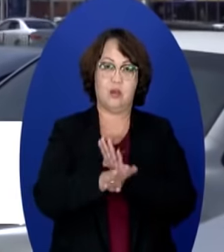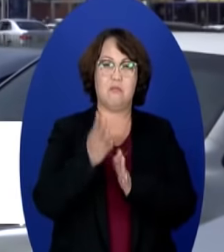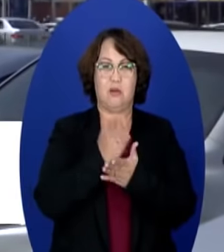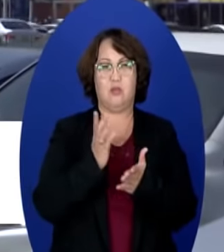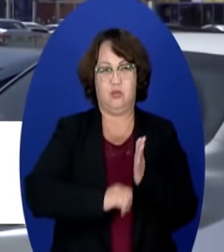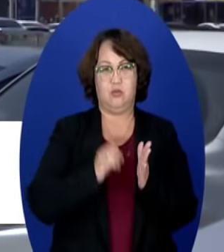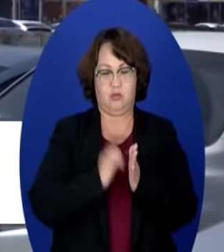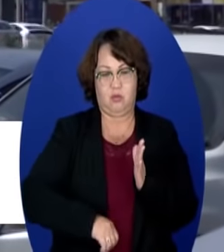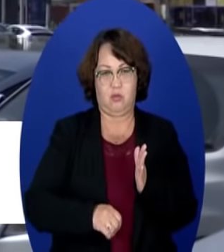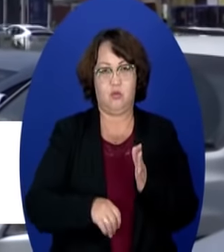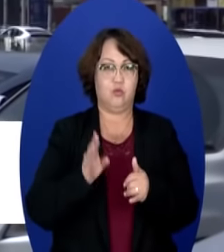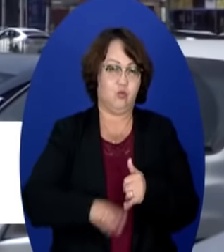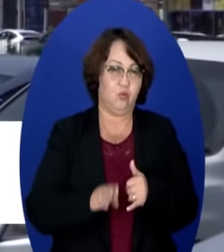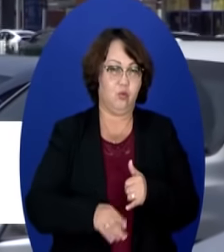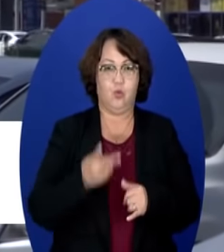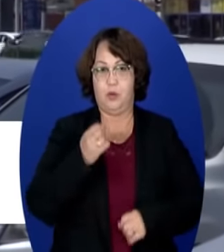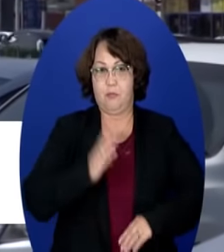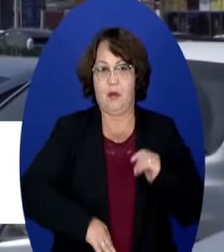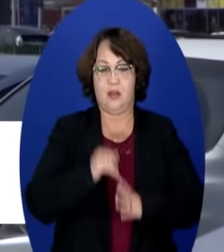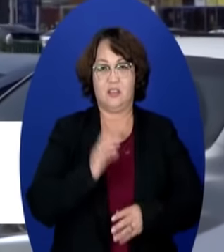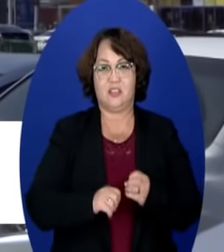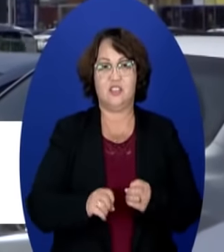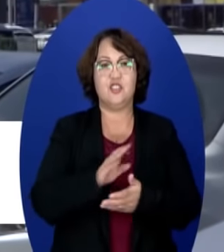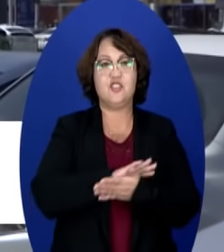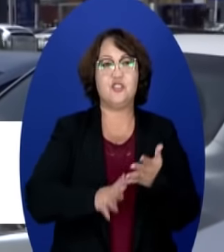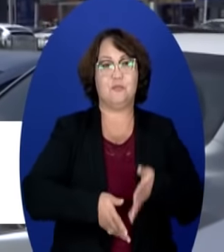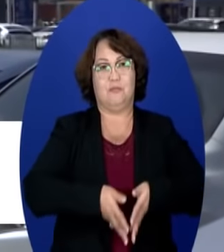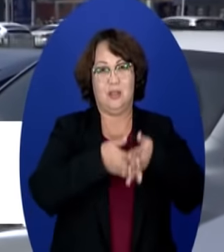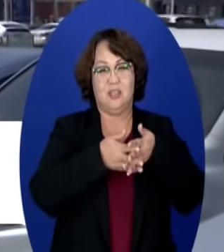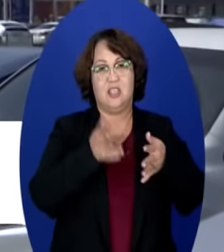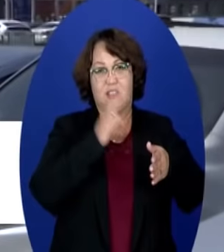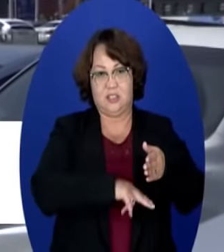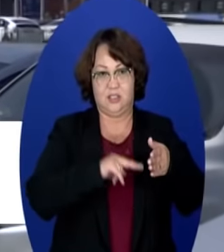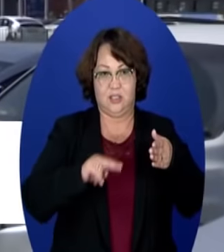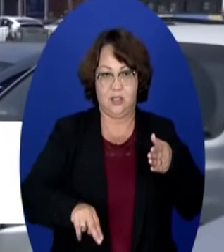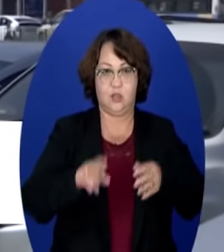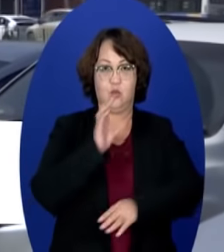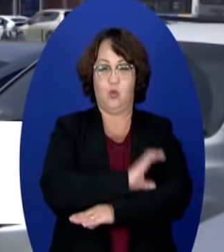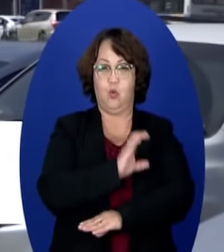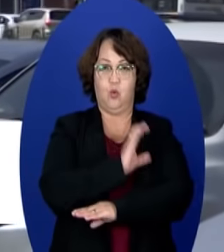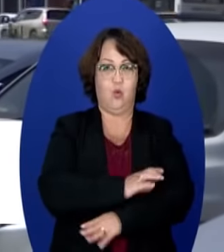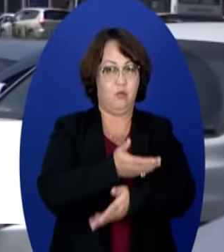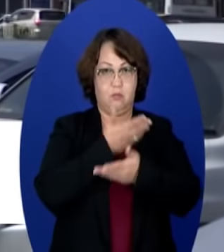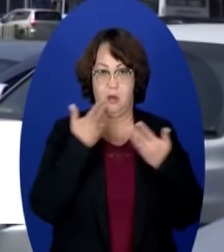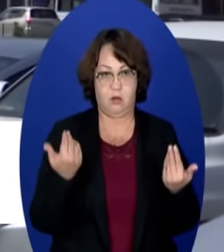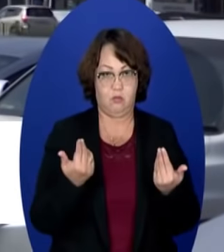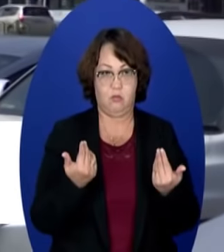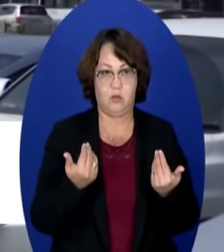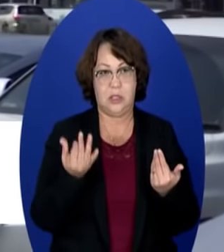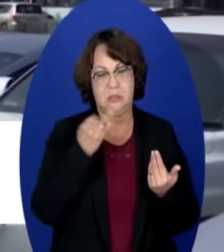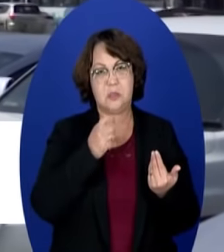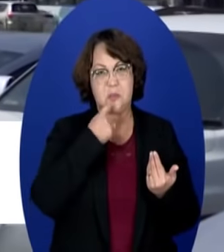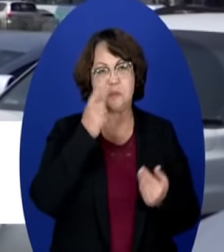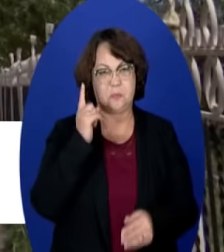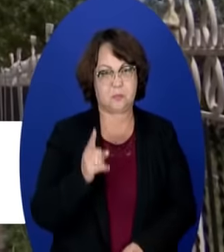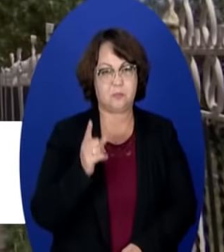тоо. Одоо сүүлийн үед барьж байгаа шинэ барилгууд дунд нь цэсэрлэг сургууль байхгүй. Жохон тийм л байгаа юм.